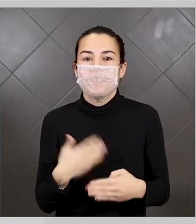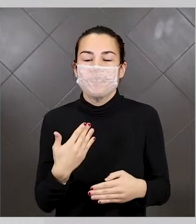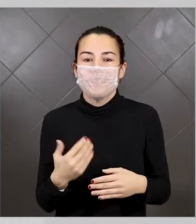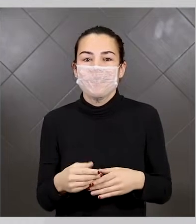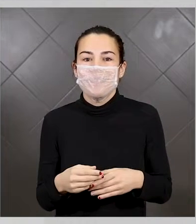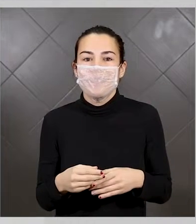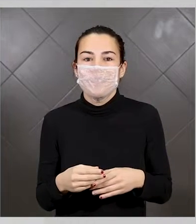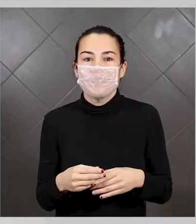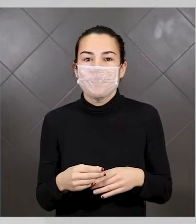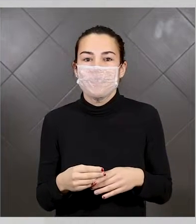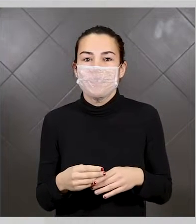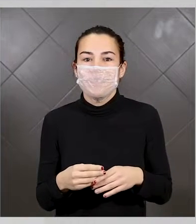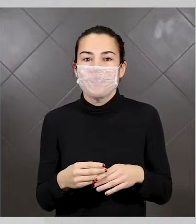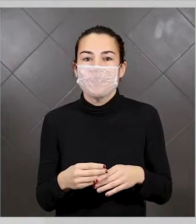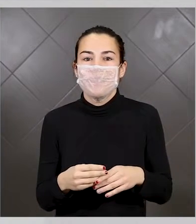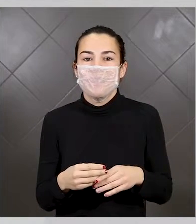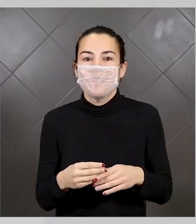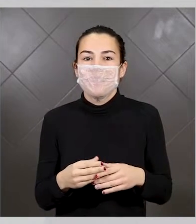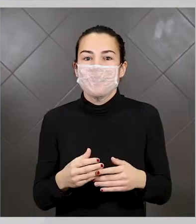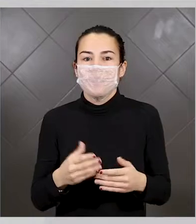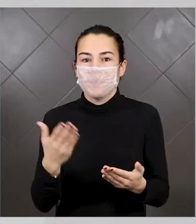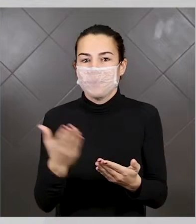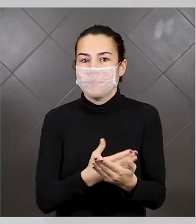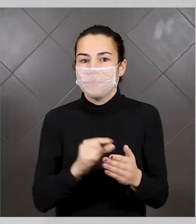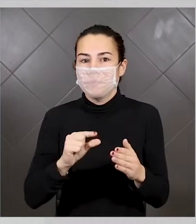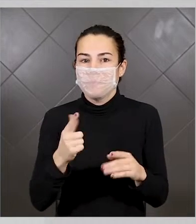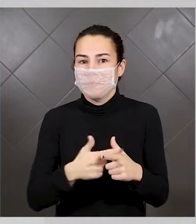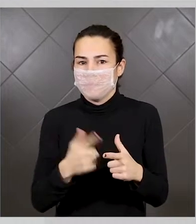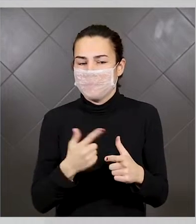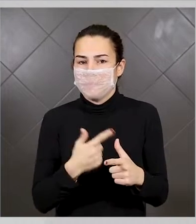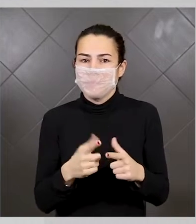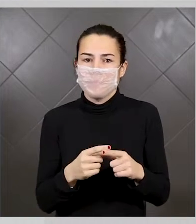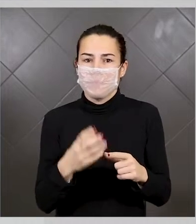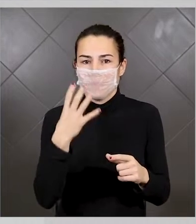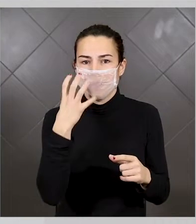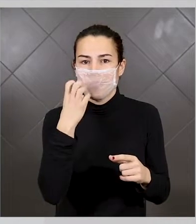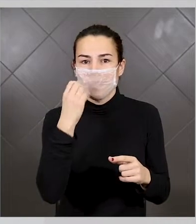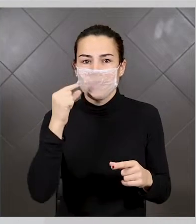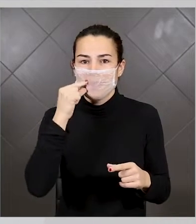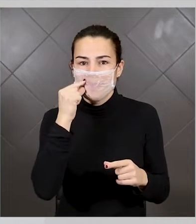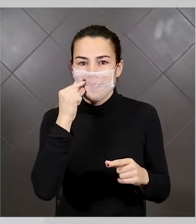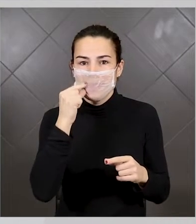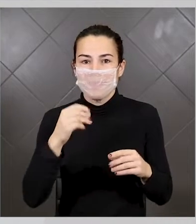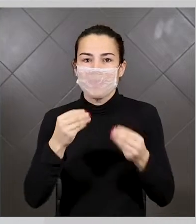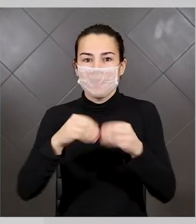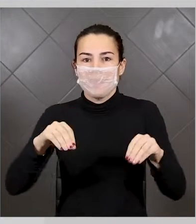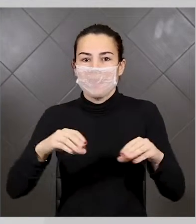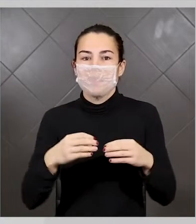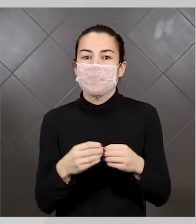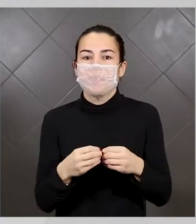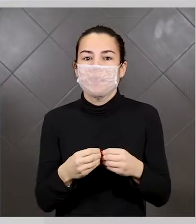per un biscuit de motlle crua, que és una d'aquas, en base de clara d'ou. Després un cruixent de motlle